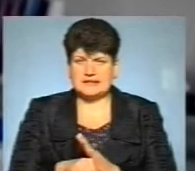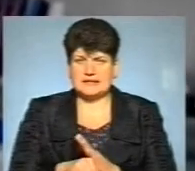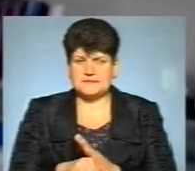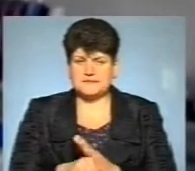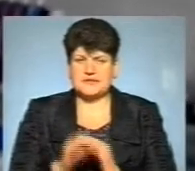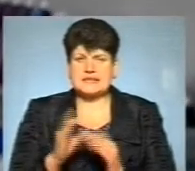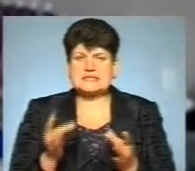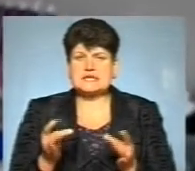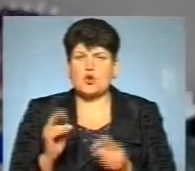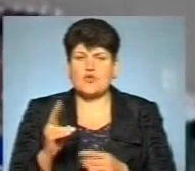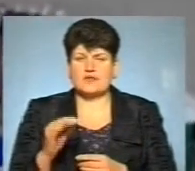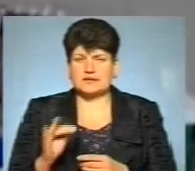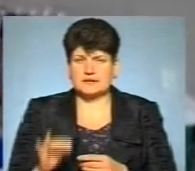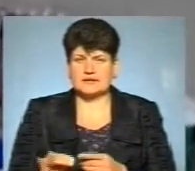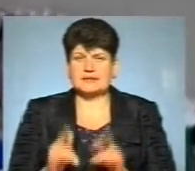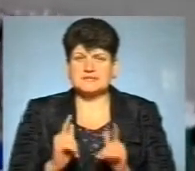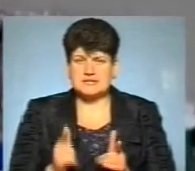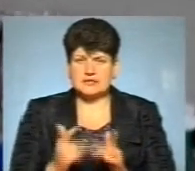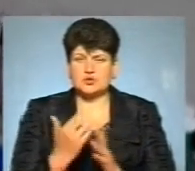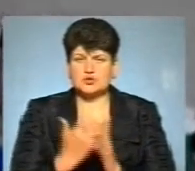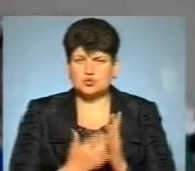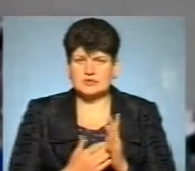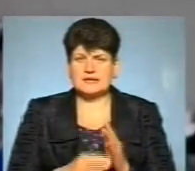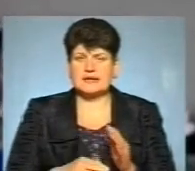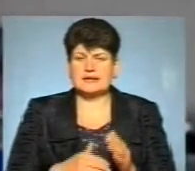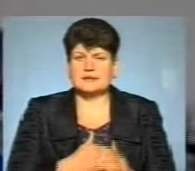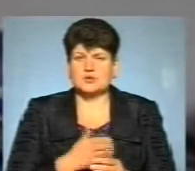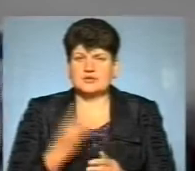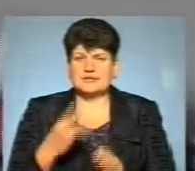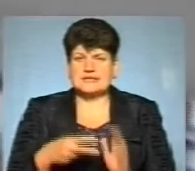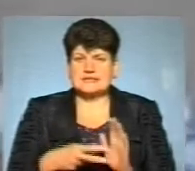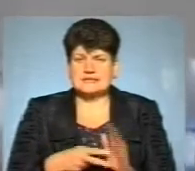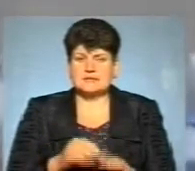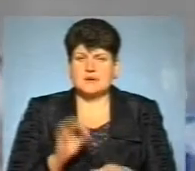Термостатувати згідно інструкції при температурі 37 градусів протягом однієї години.